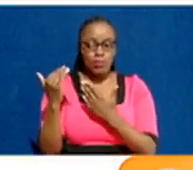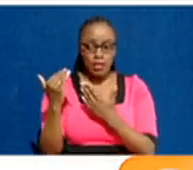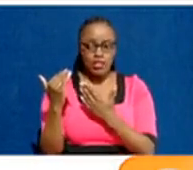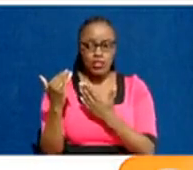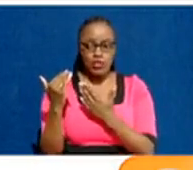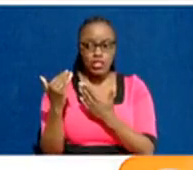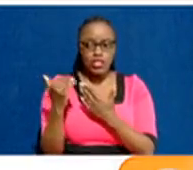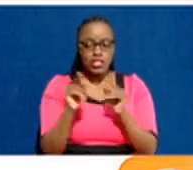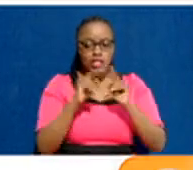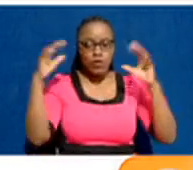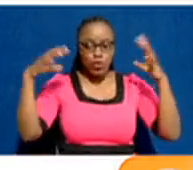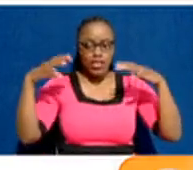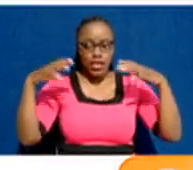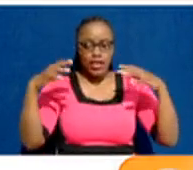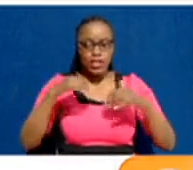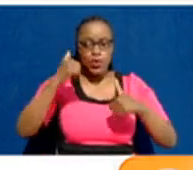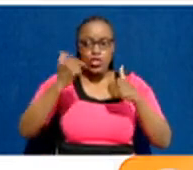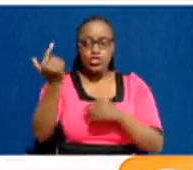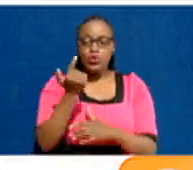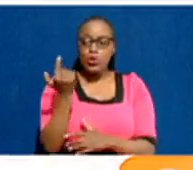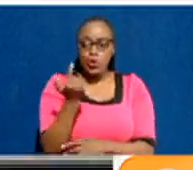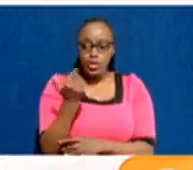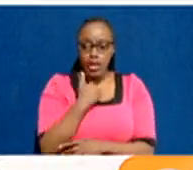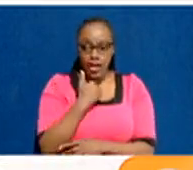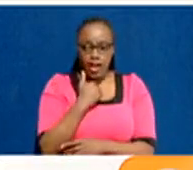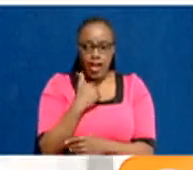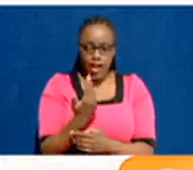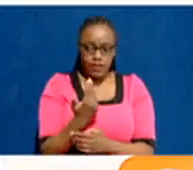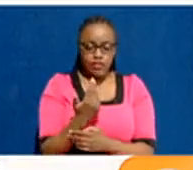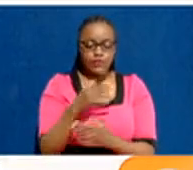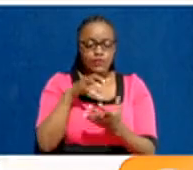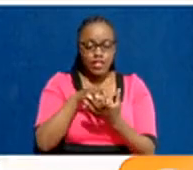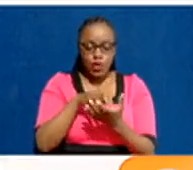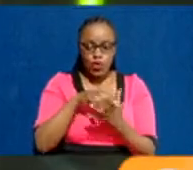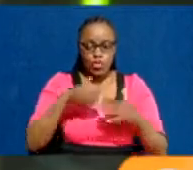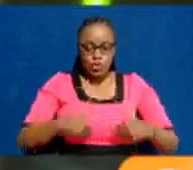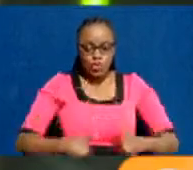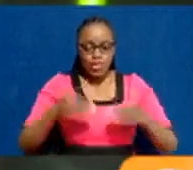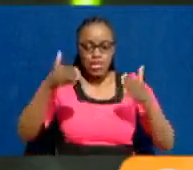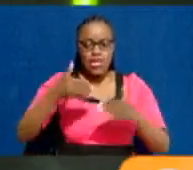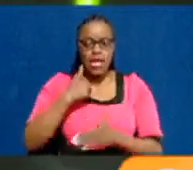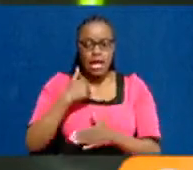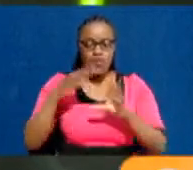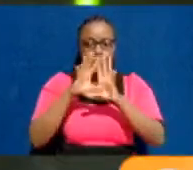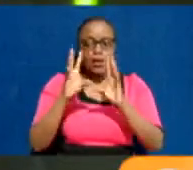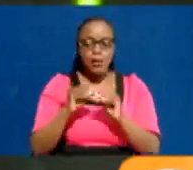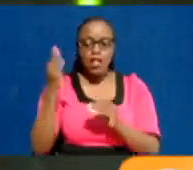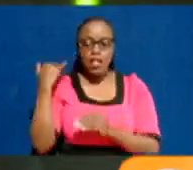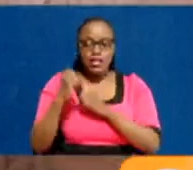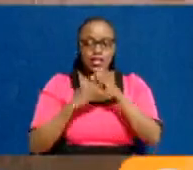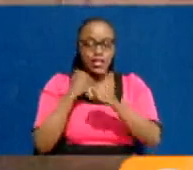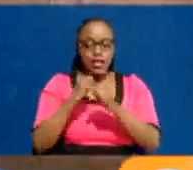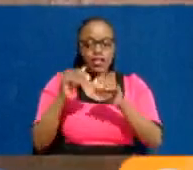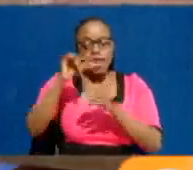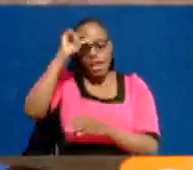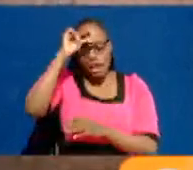depressed rains, which only exacerbate the drought conditions that have been existing. Katika bajeti ya mwaka jana,